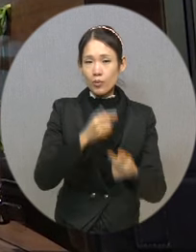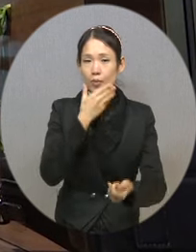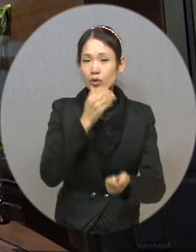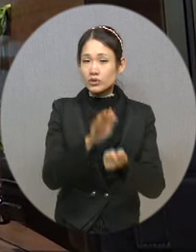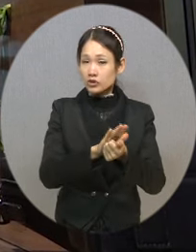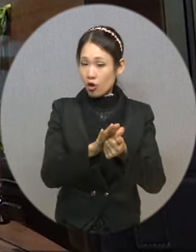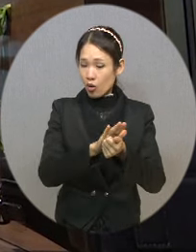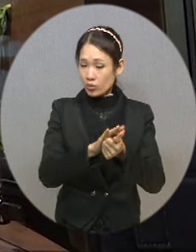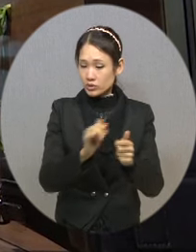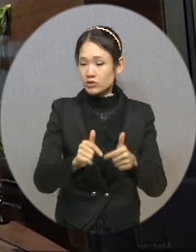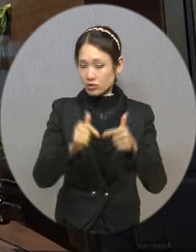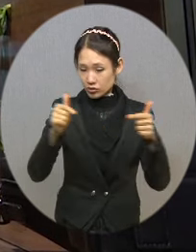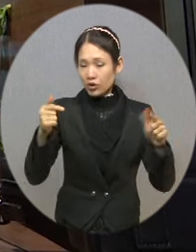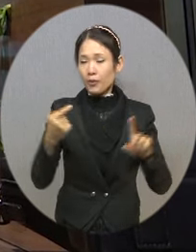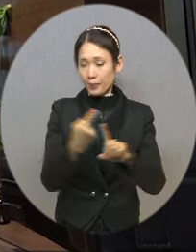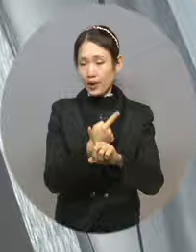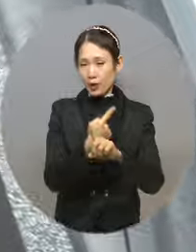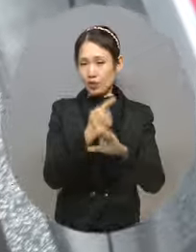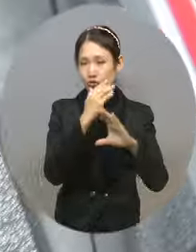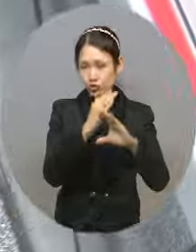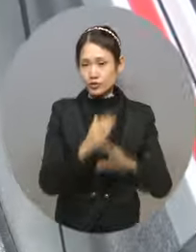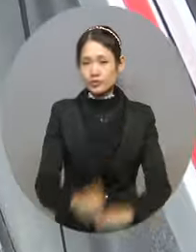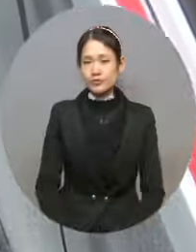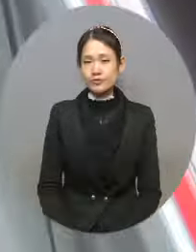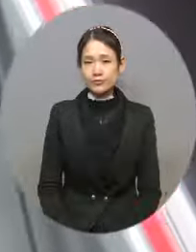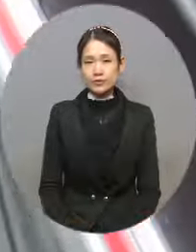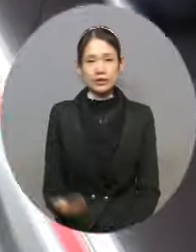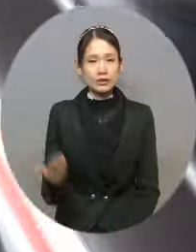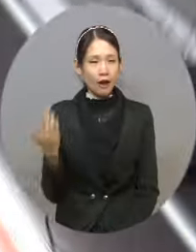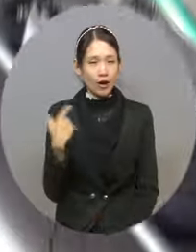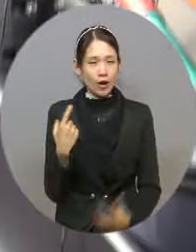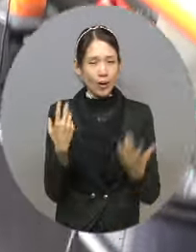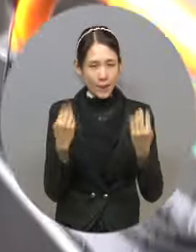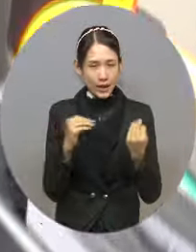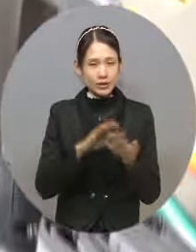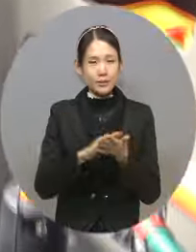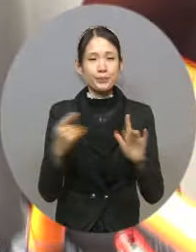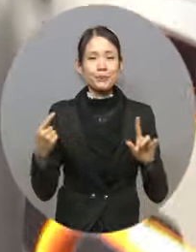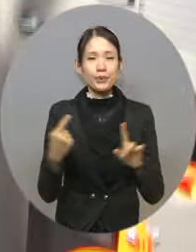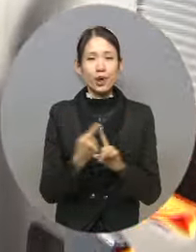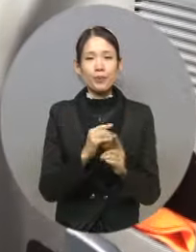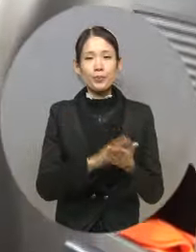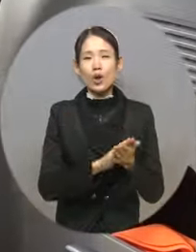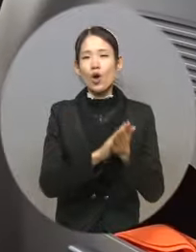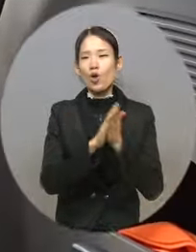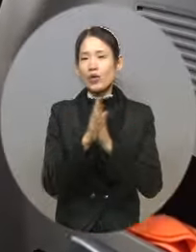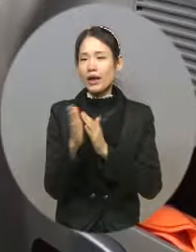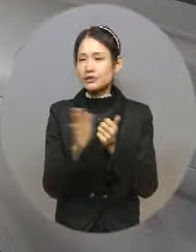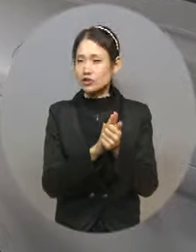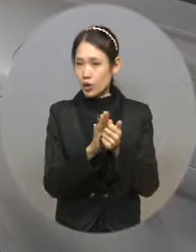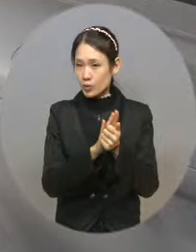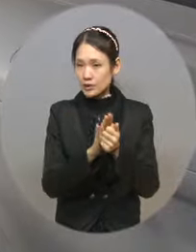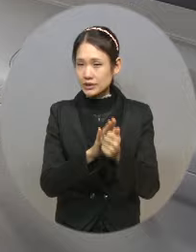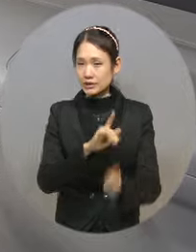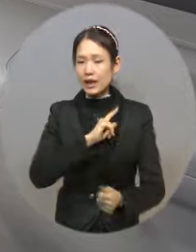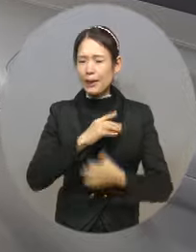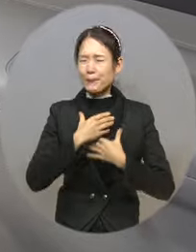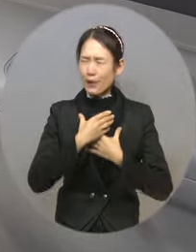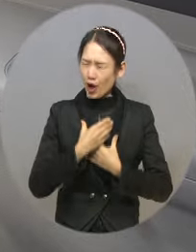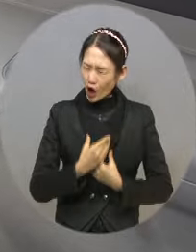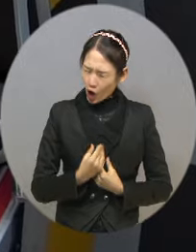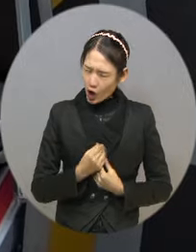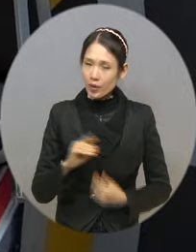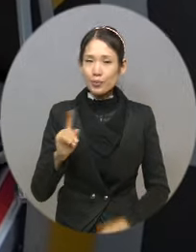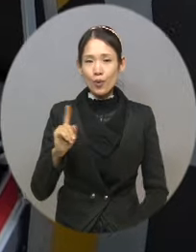많이 개선이 되었다고 생각을 하고 있습니다. 예전과는 많이 달라지고 변화한 서비스들 중 가장 편리해진